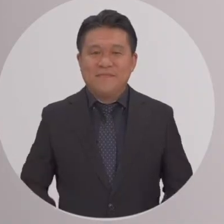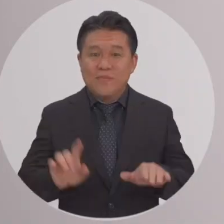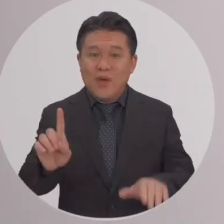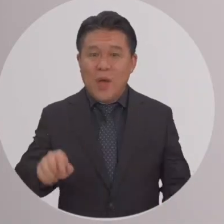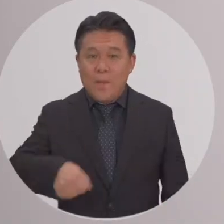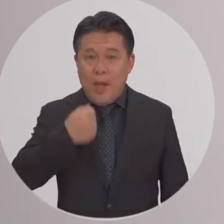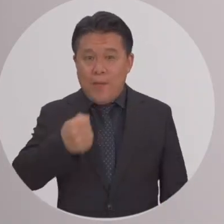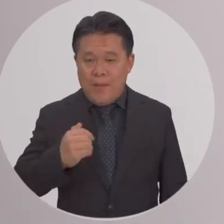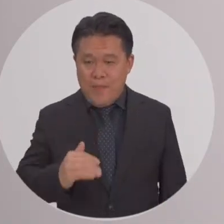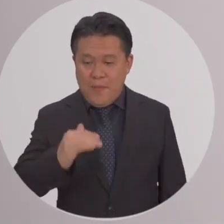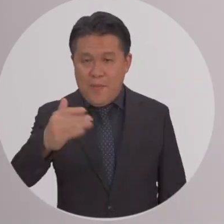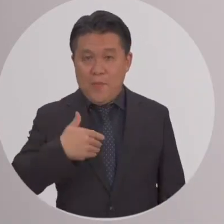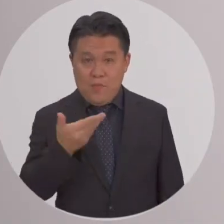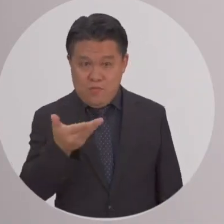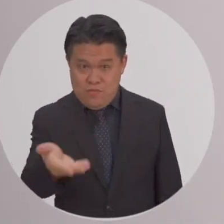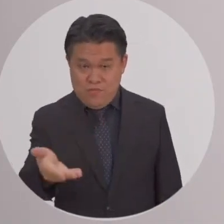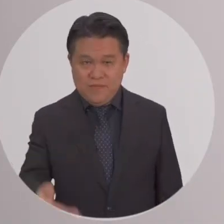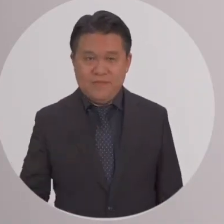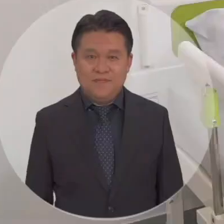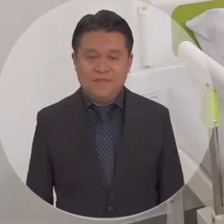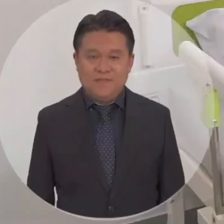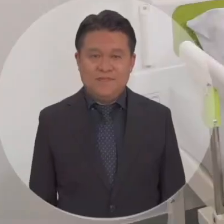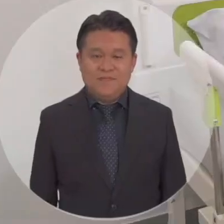일반 식사 순서 안내입니다.